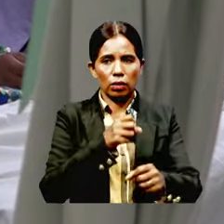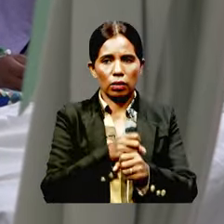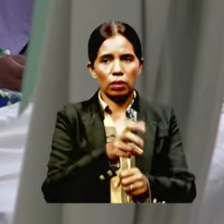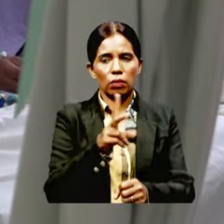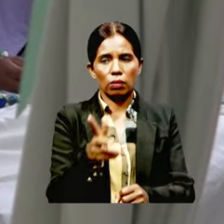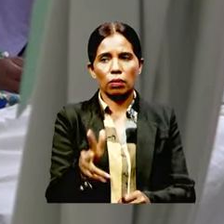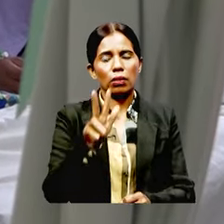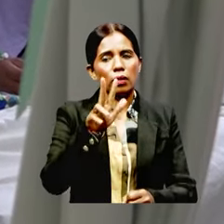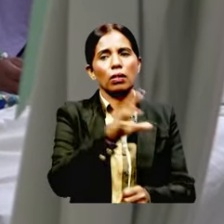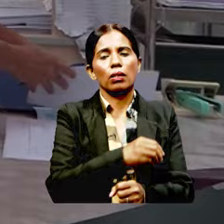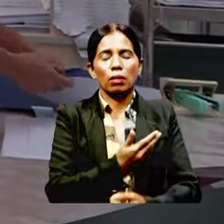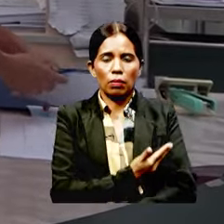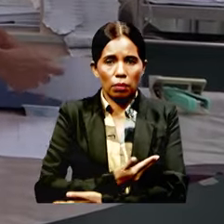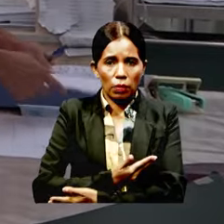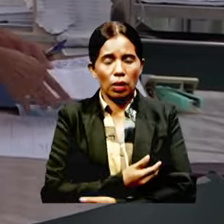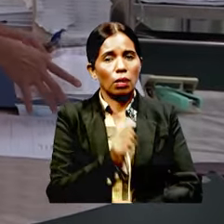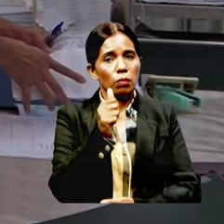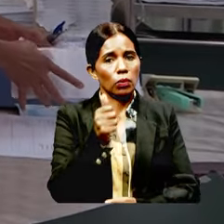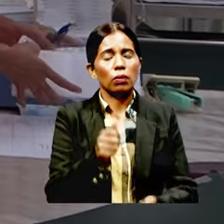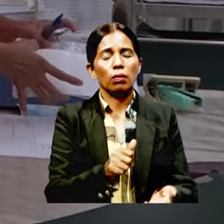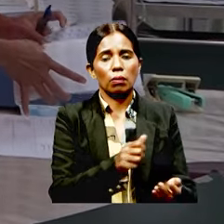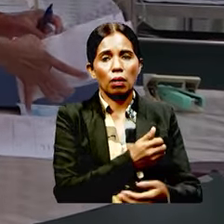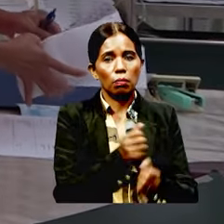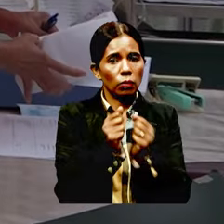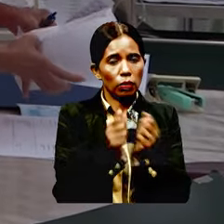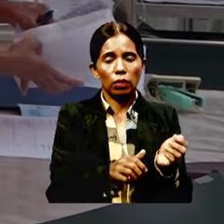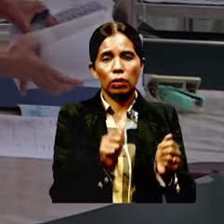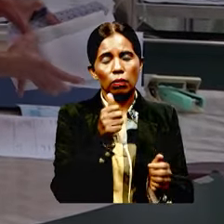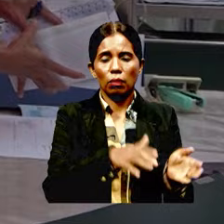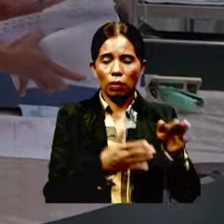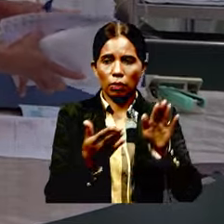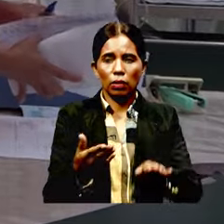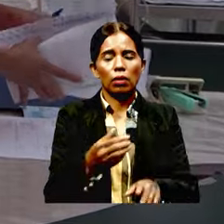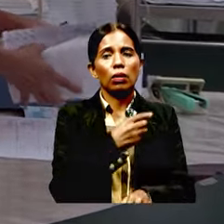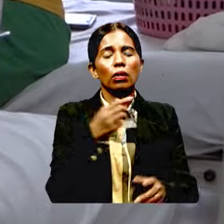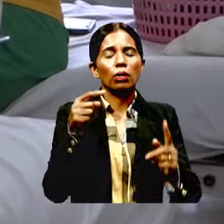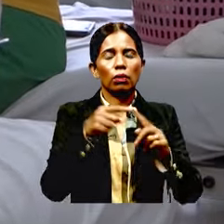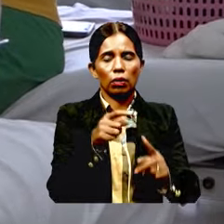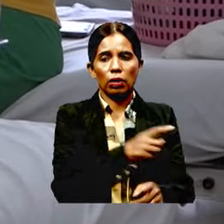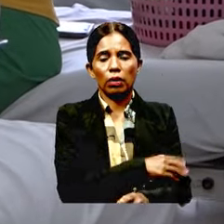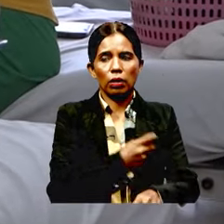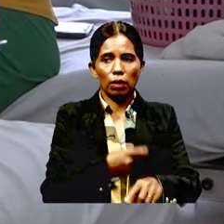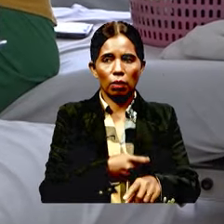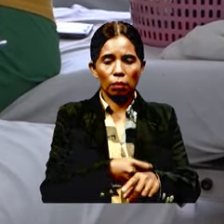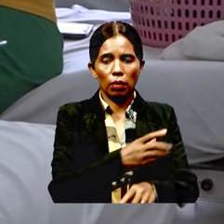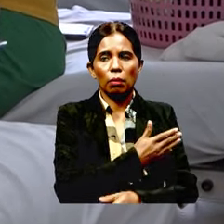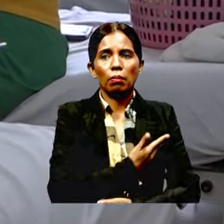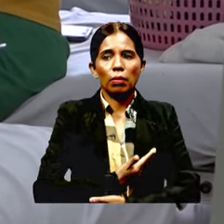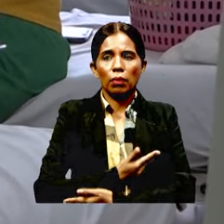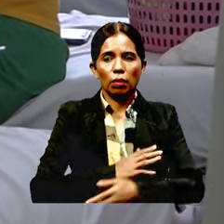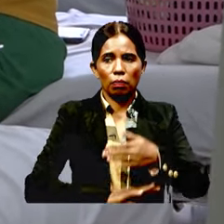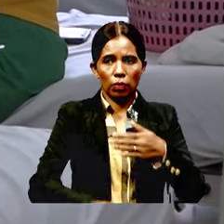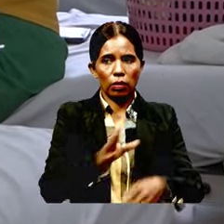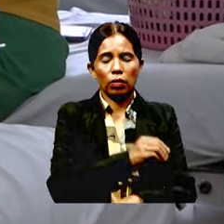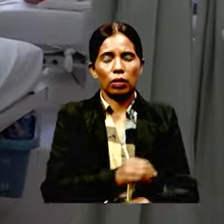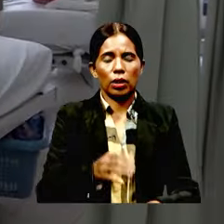lulu recintolo, bebê hamutuk na insanulu makmate, tamba sedak to tempo atu bebê mores ka primatur no impacto husi inan isin